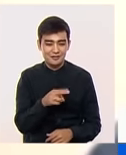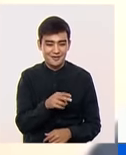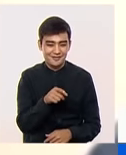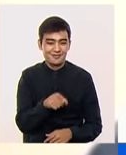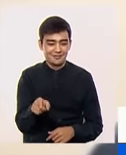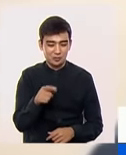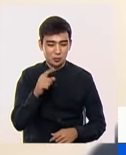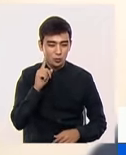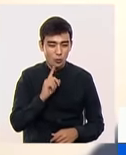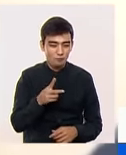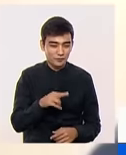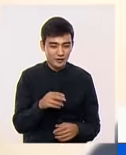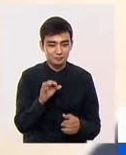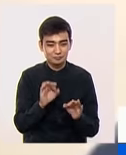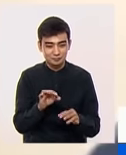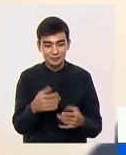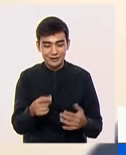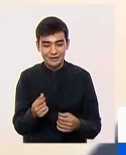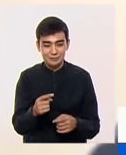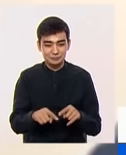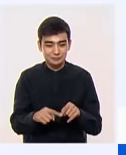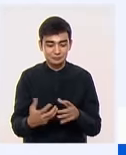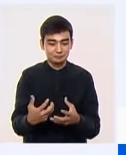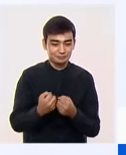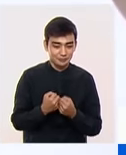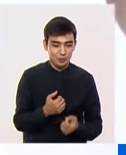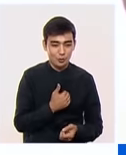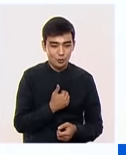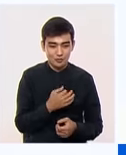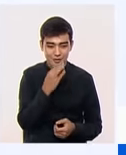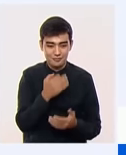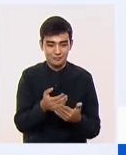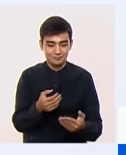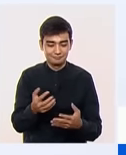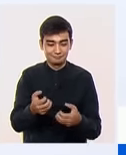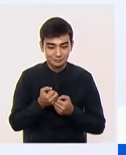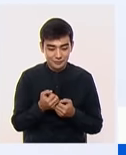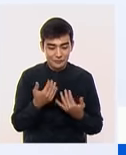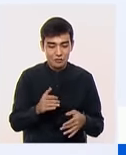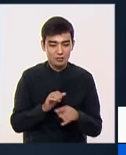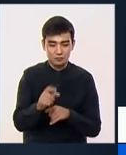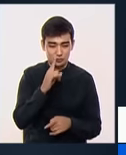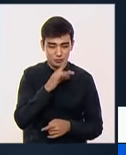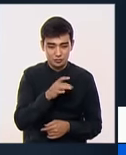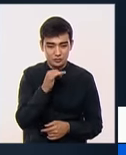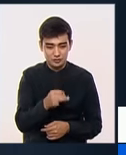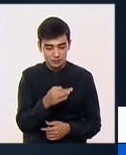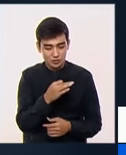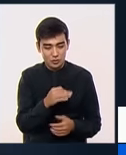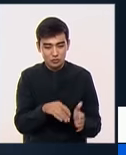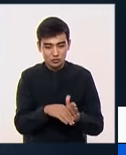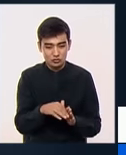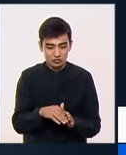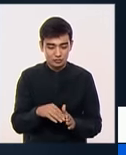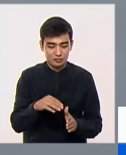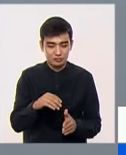единственное что он хочет от вас это получить деньги заранее то есть тем способом который ему удобен до того как